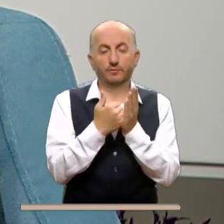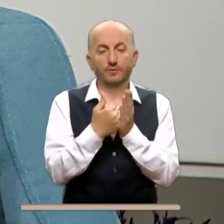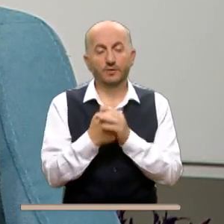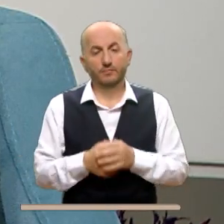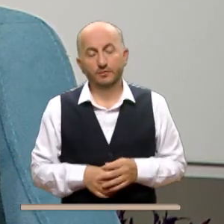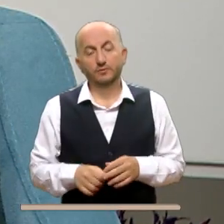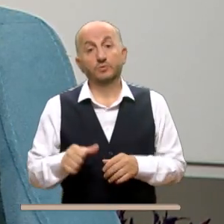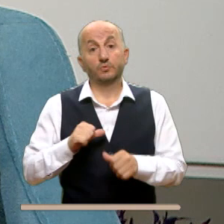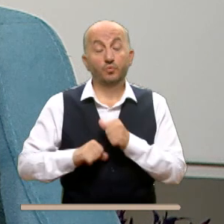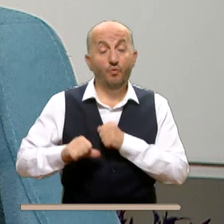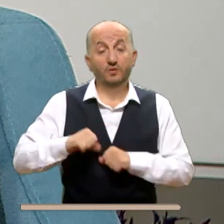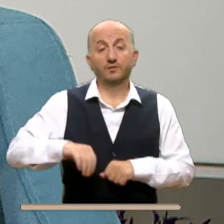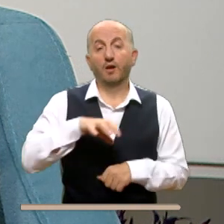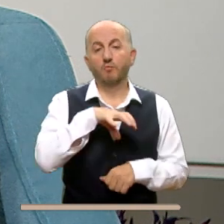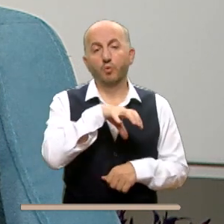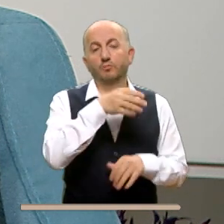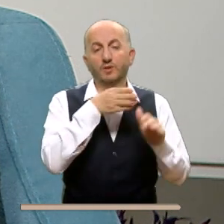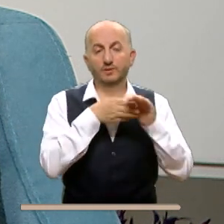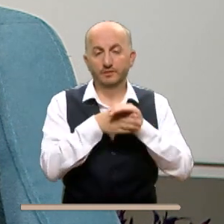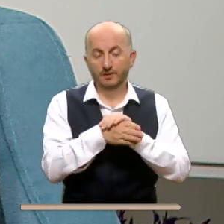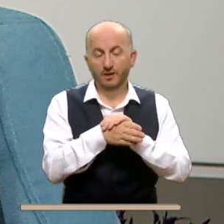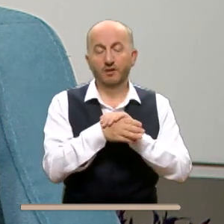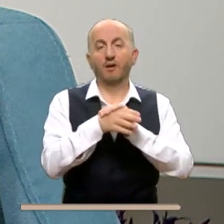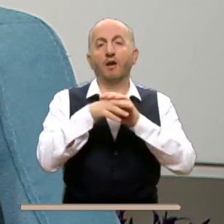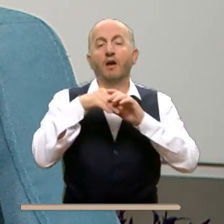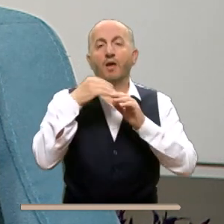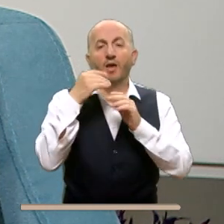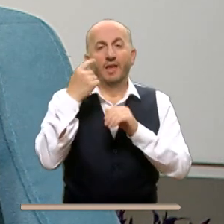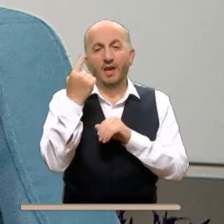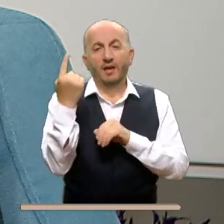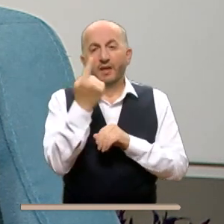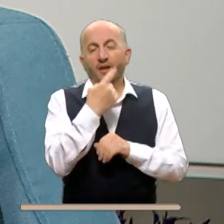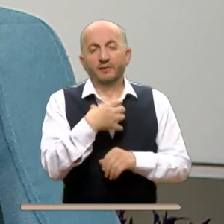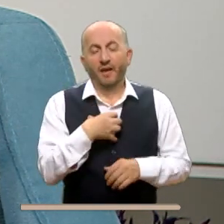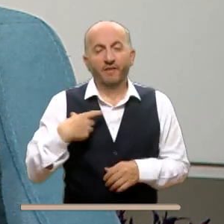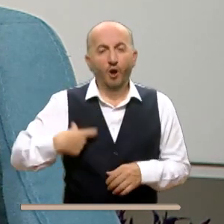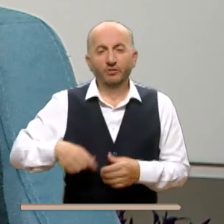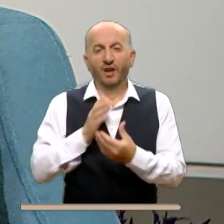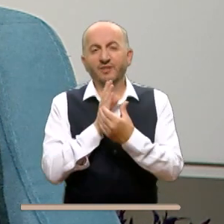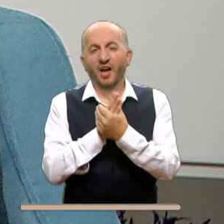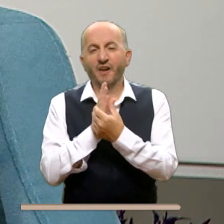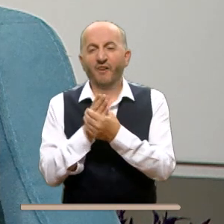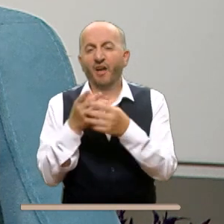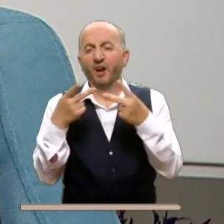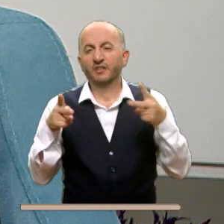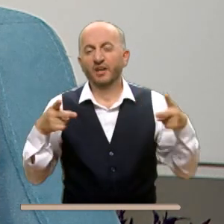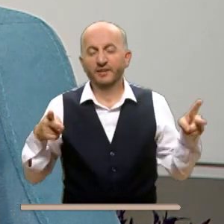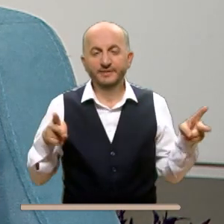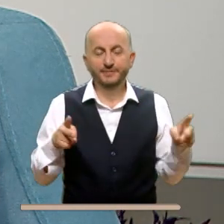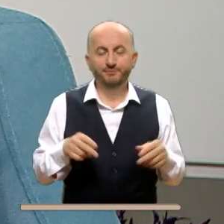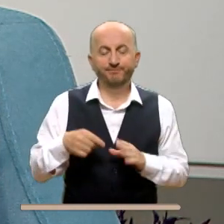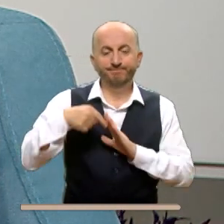akademik bölümden girerek, akademik programların tek tek kendi özel sayfalarına girerek 8 yarı yıllık lisans